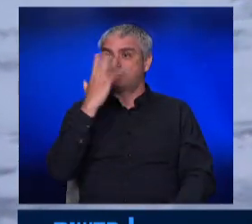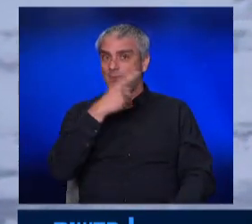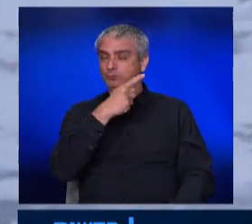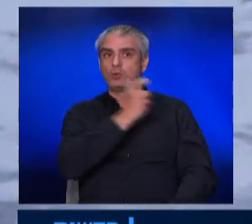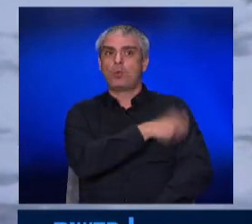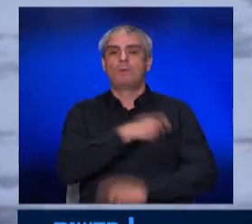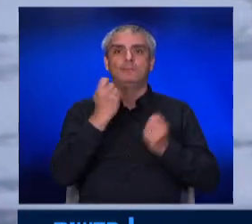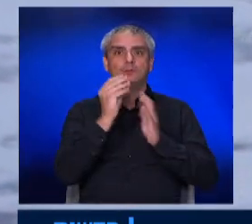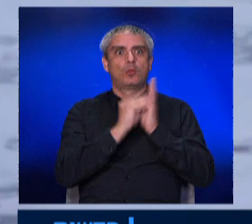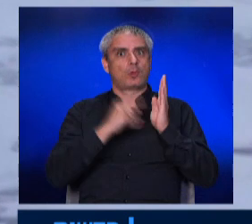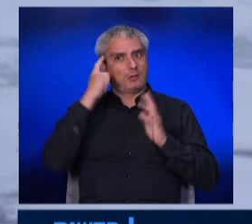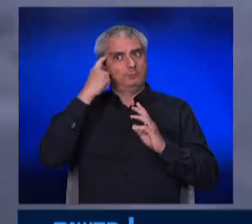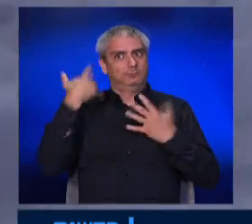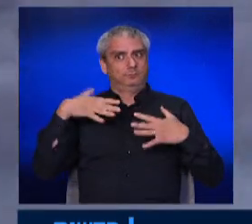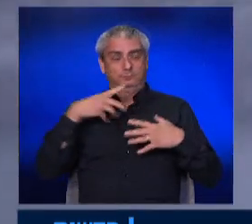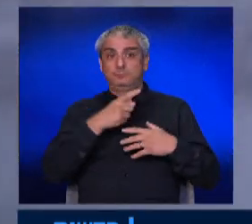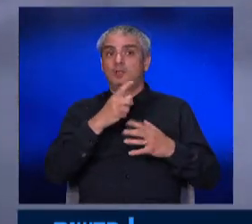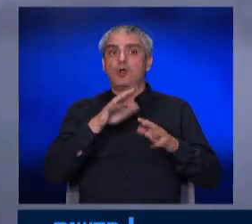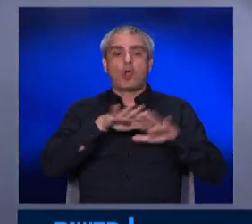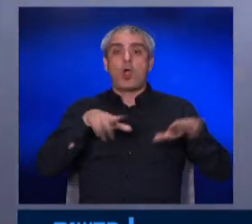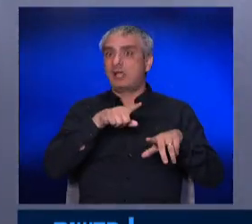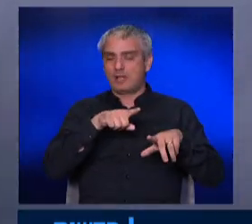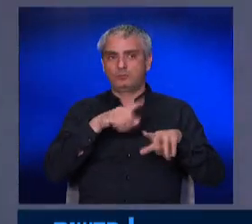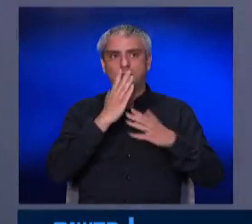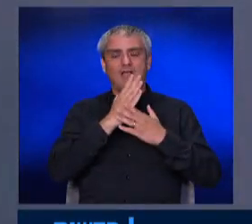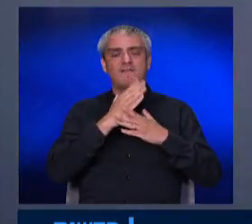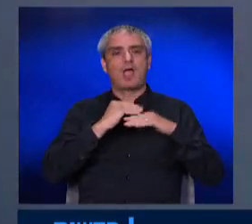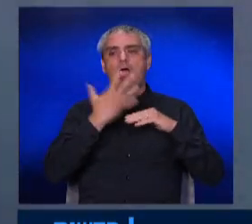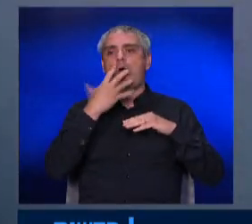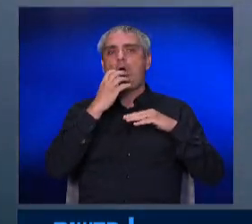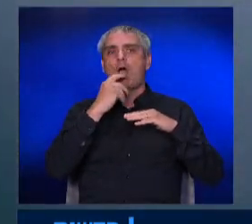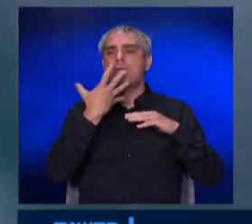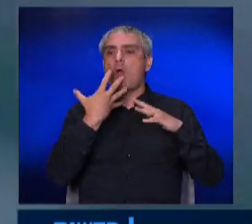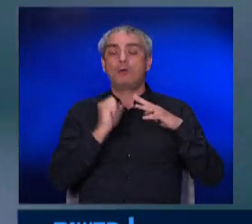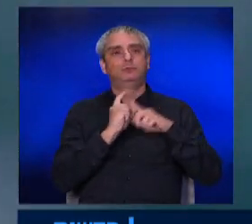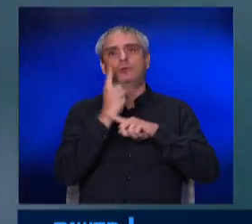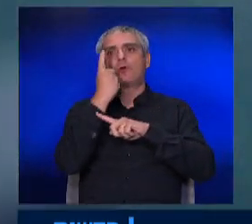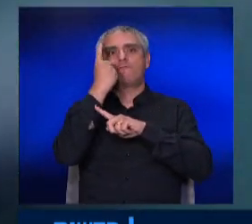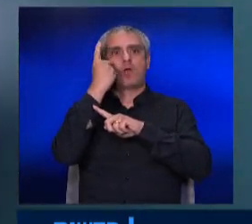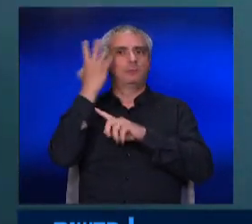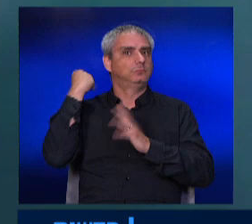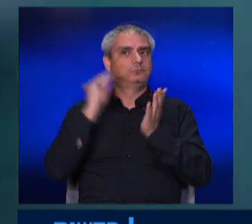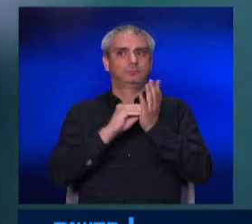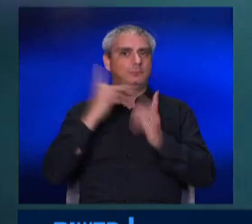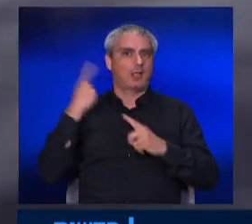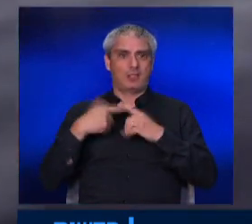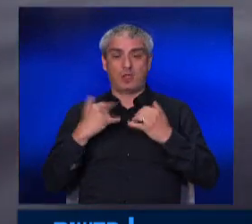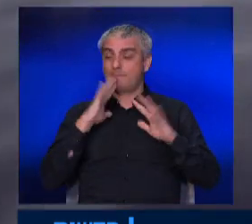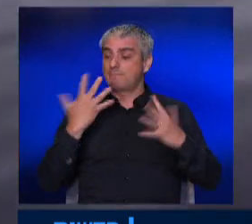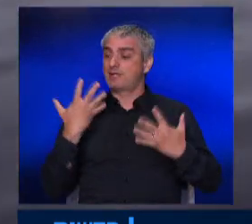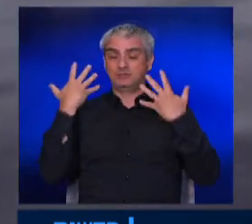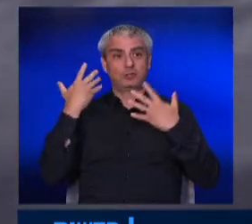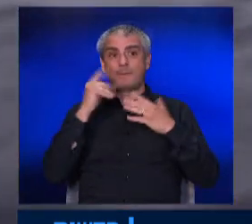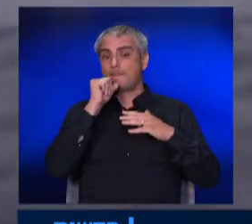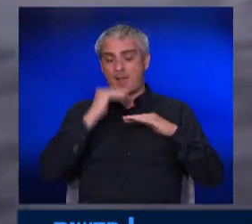האום דוח מטריד שממנו עולה כי האוקיינוסים הגיעו לרמות החום והחומציות הגבוהות ביותר שנרשמו. בעשור האחרון עלו